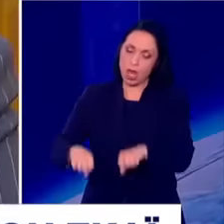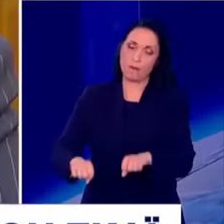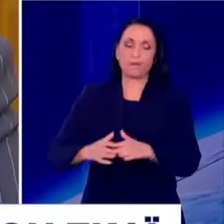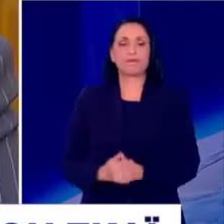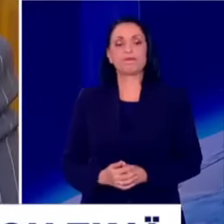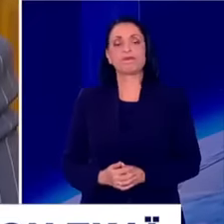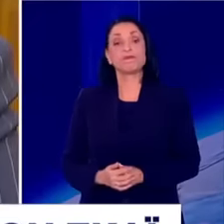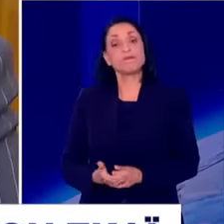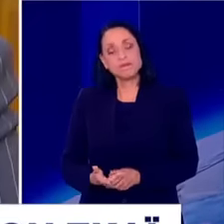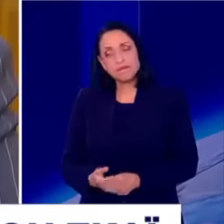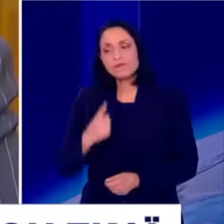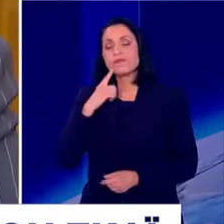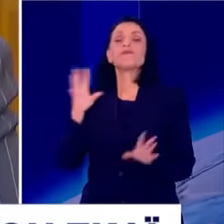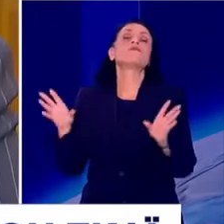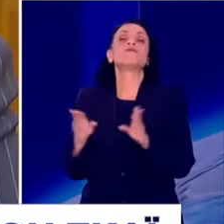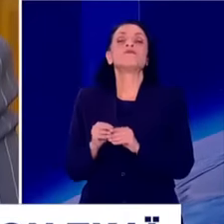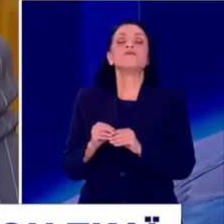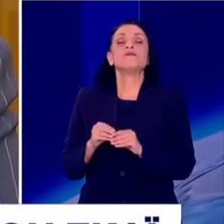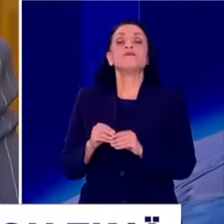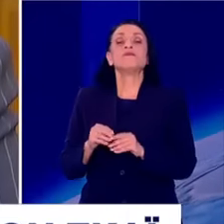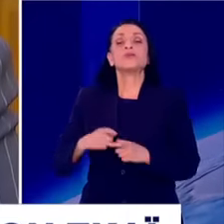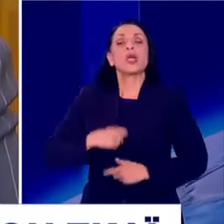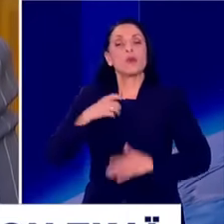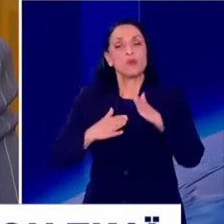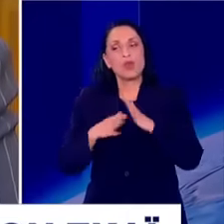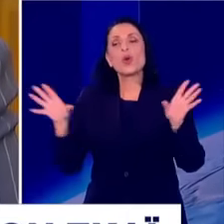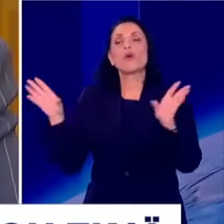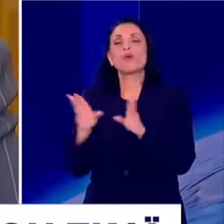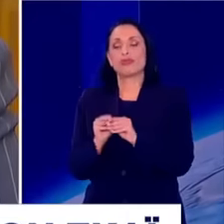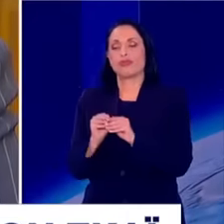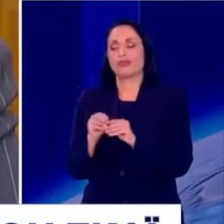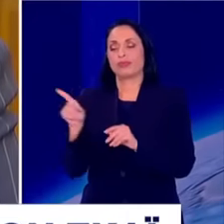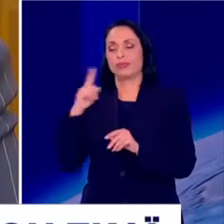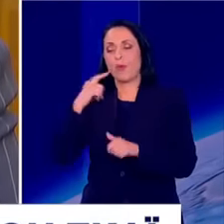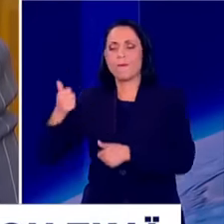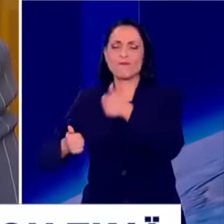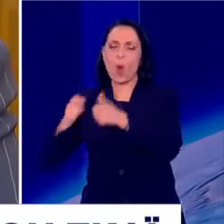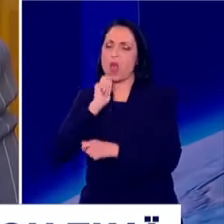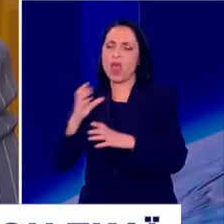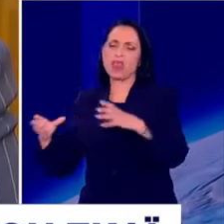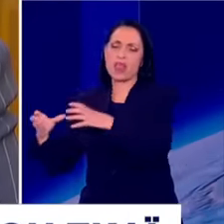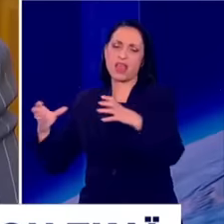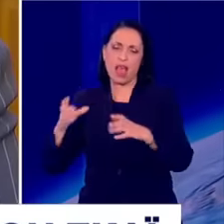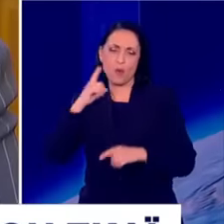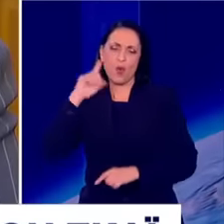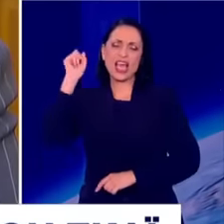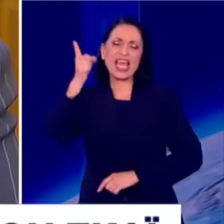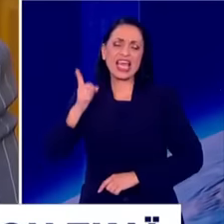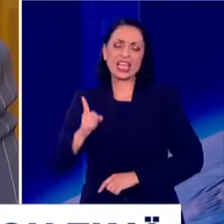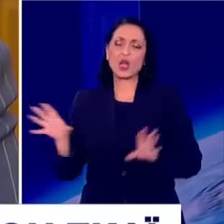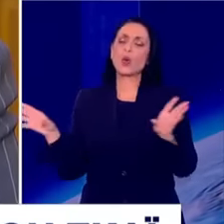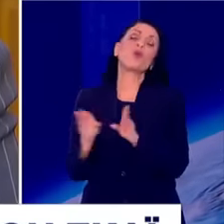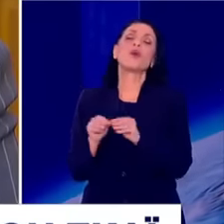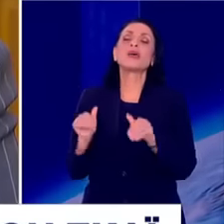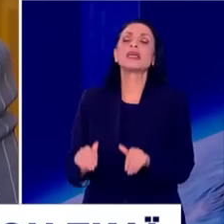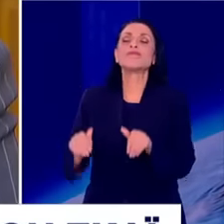Κύριε Μητσοτάκη, η αιχμή της κριτικής που δέχεστε από τους πολιτικούς σας αντιπάλους είναι η υποχώρηση,